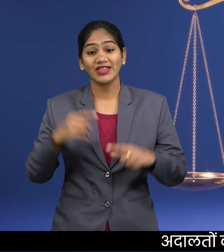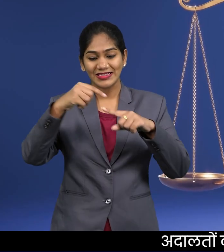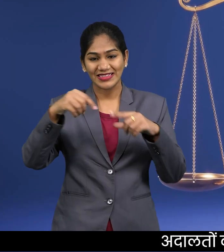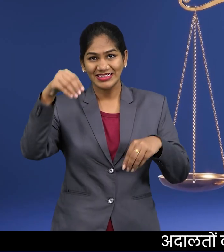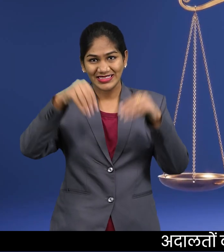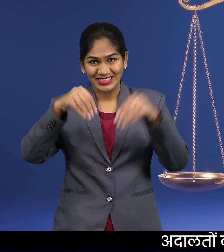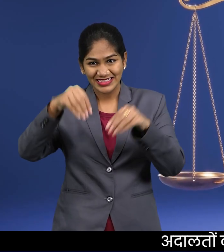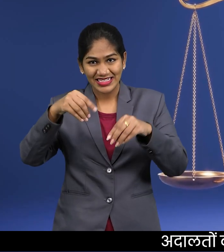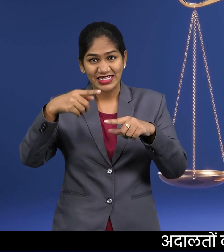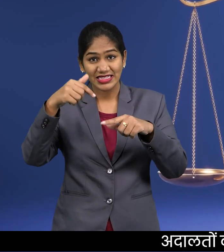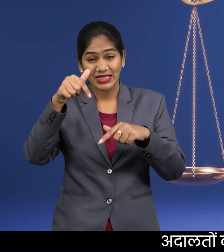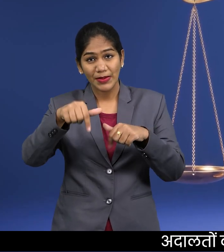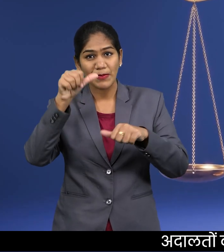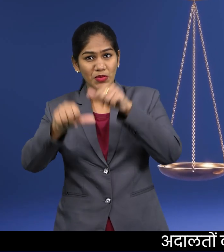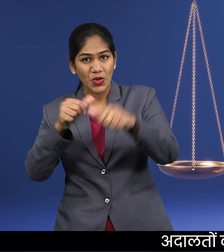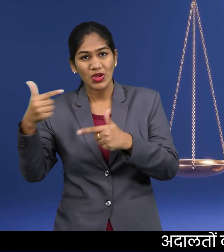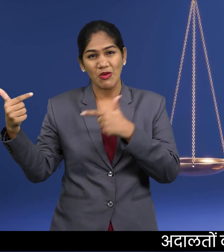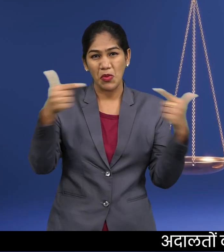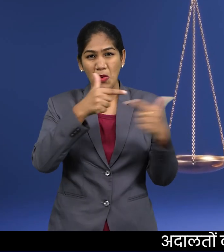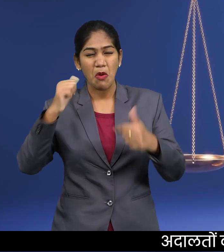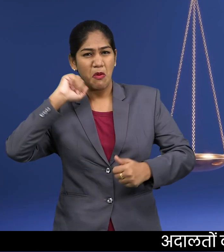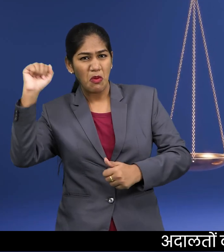अदालतों को चुनाव विवादों से बाहर रखना,